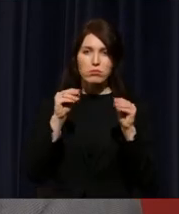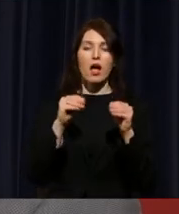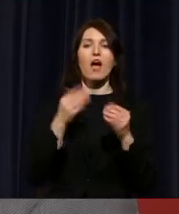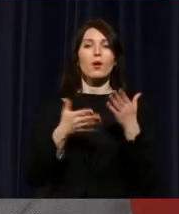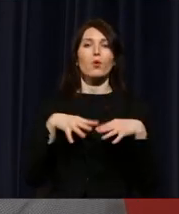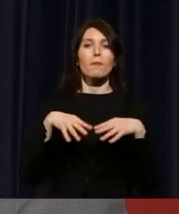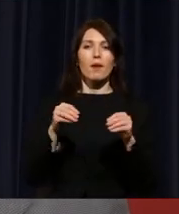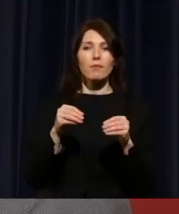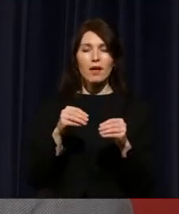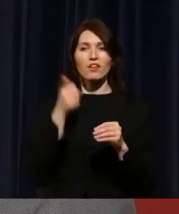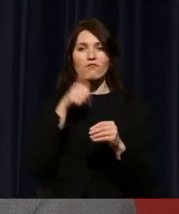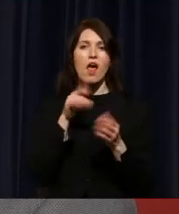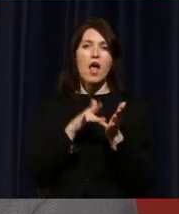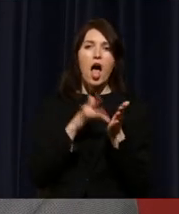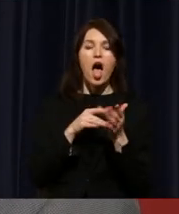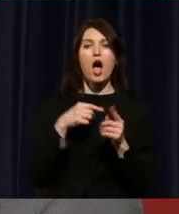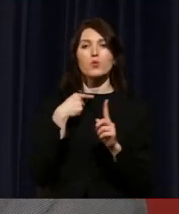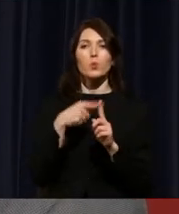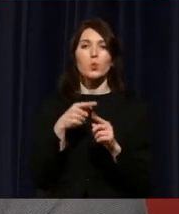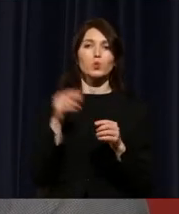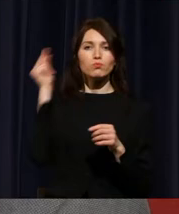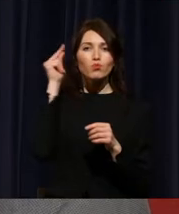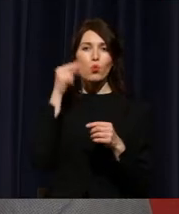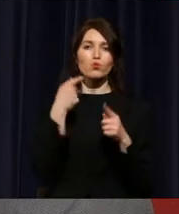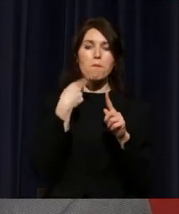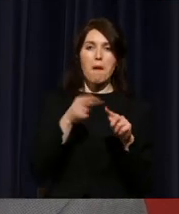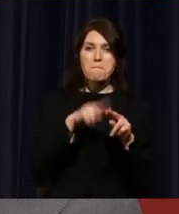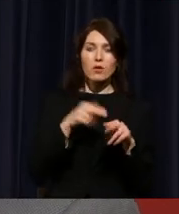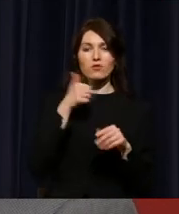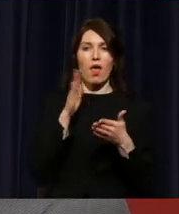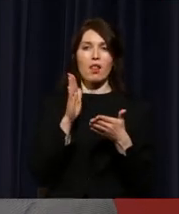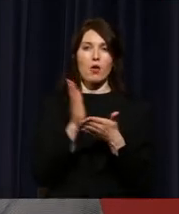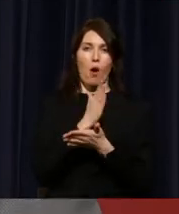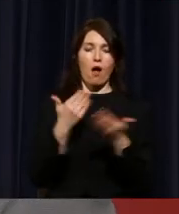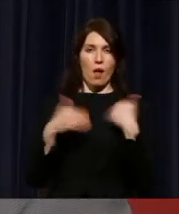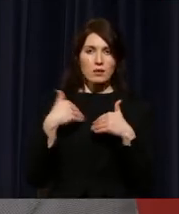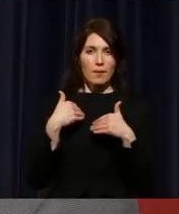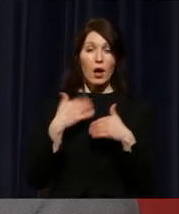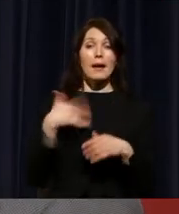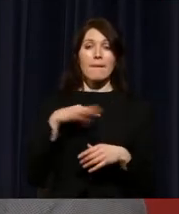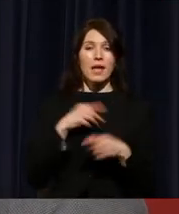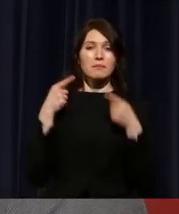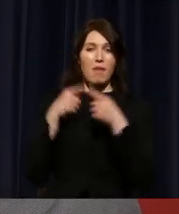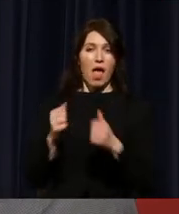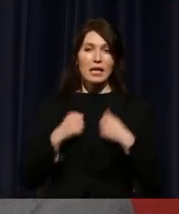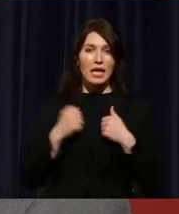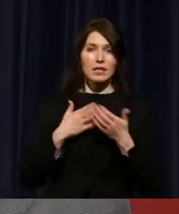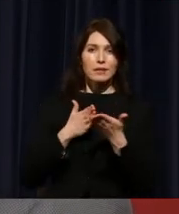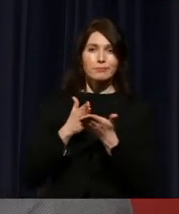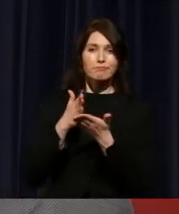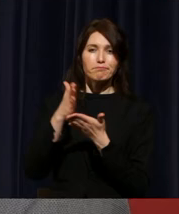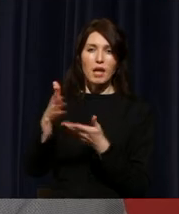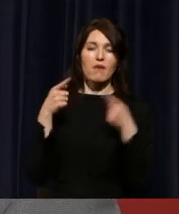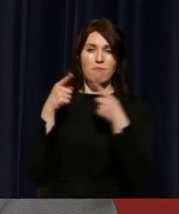pabeigt kādu kolokviju, varbūt nokārtot kādu eksāmenu. Un tikai tad, ja mēs esam tādi mērķtiecīgi, ejam uz to